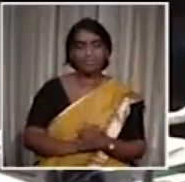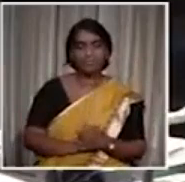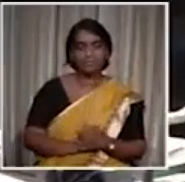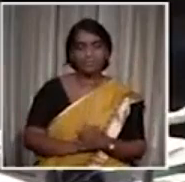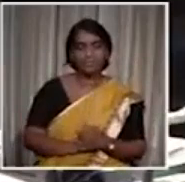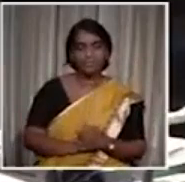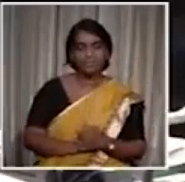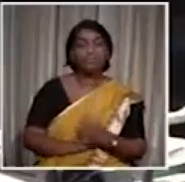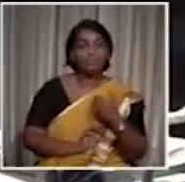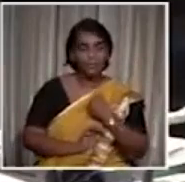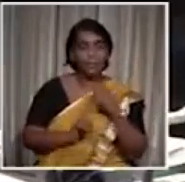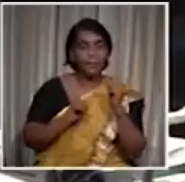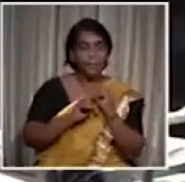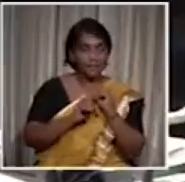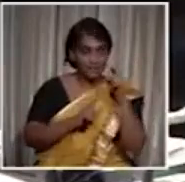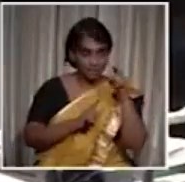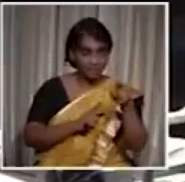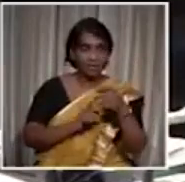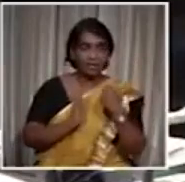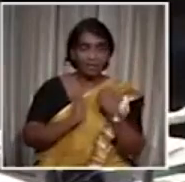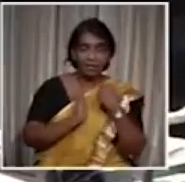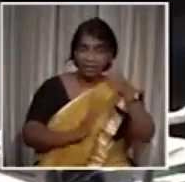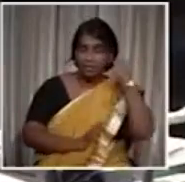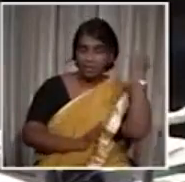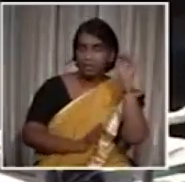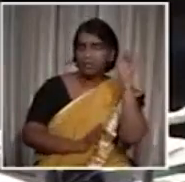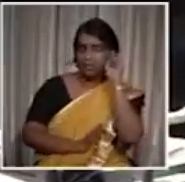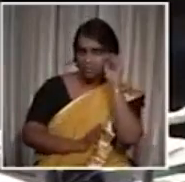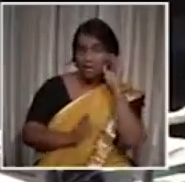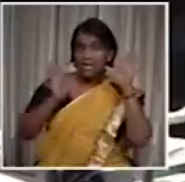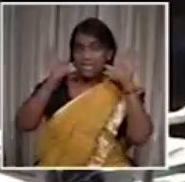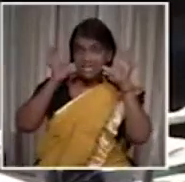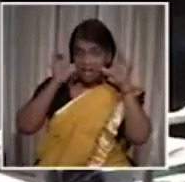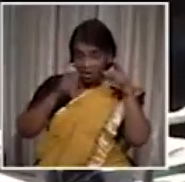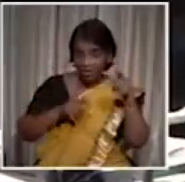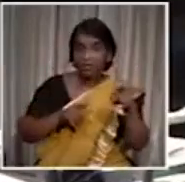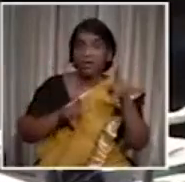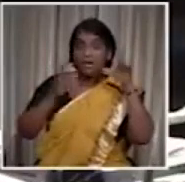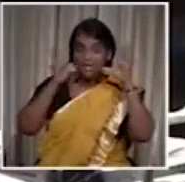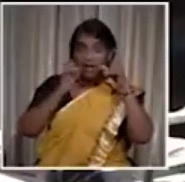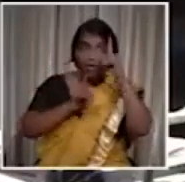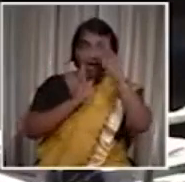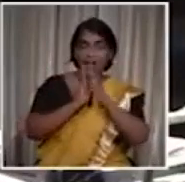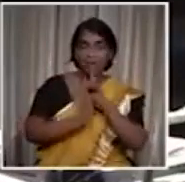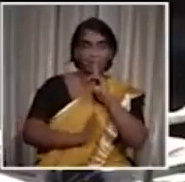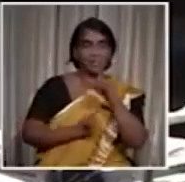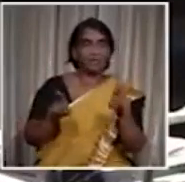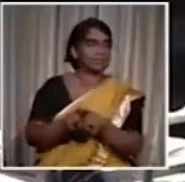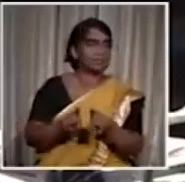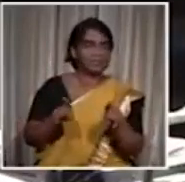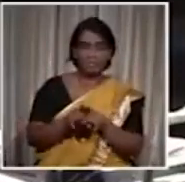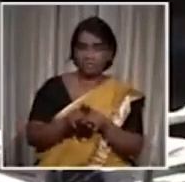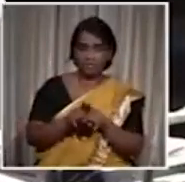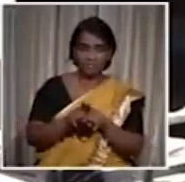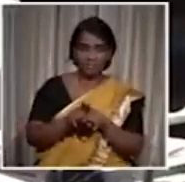Hari deh mama prasanna Ranthunga menteri itu mage kado kata wahana kota mata denuni yaku agam kieno wajah gima. E